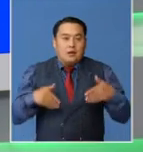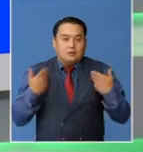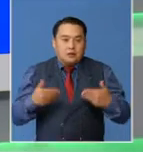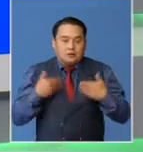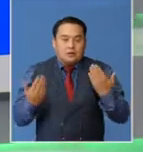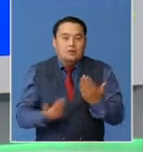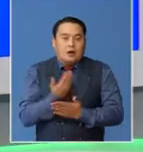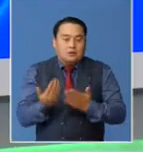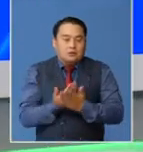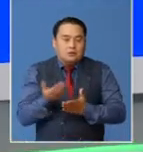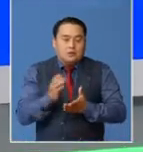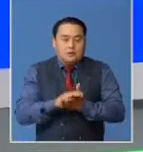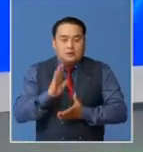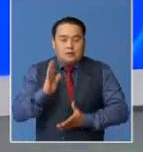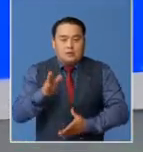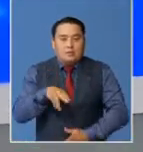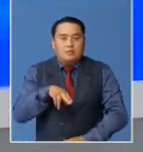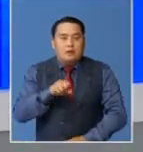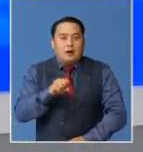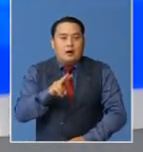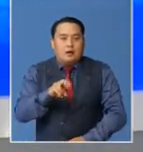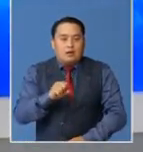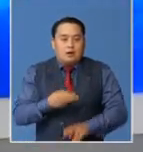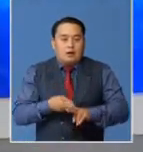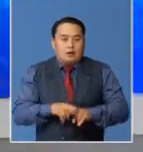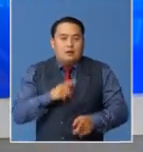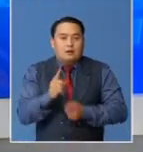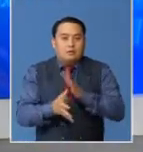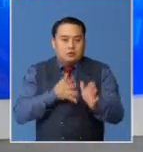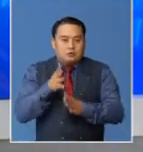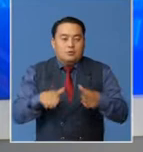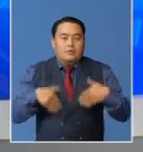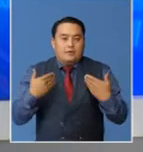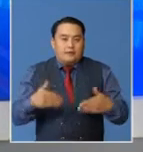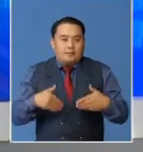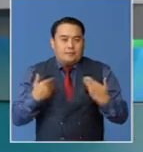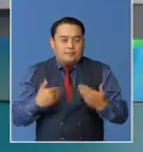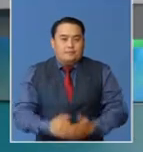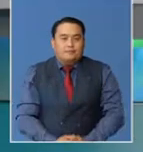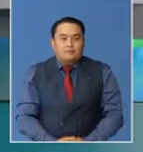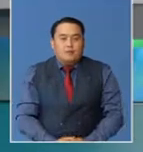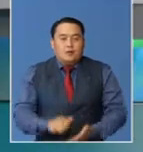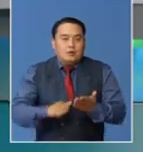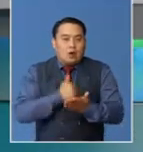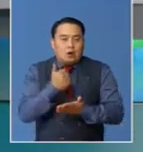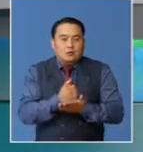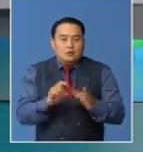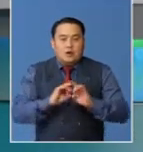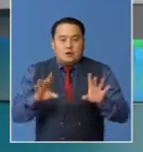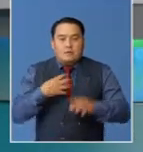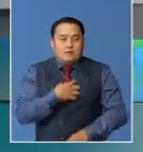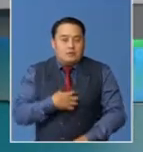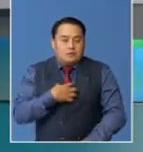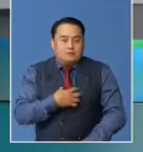Здравствуйте, на телеканале ЖТСУ Новости. С вами Пана Исумбекова и сурдоперевод Марата Жумабекова. В начале выпуска коротко